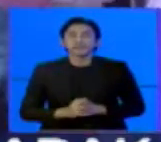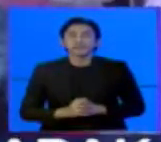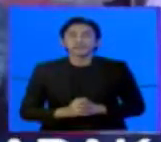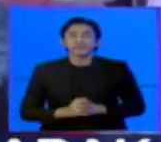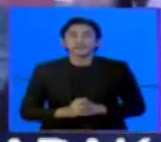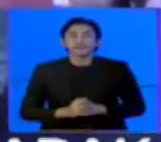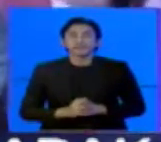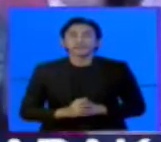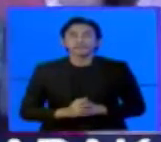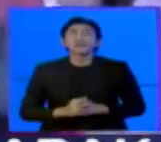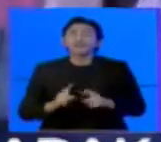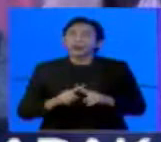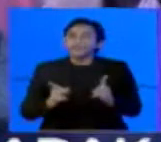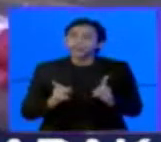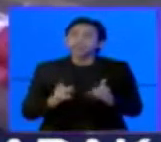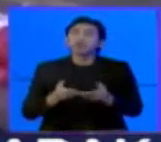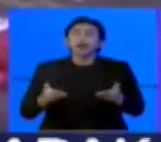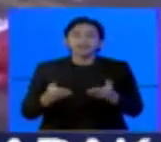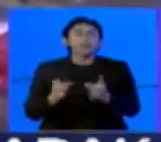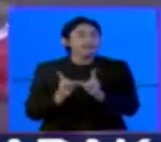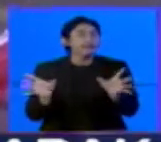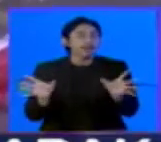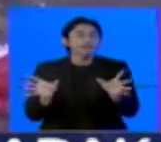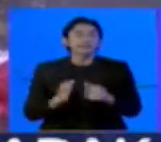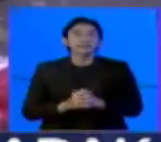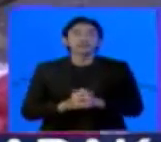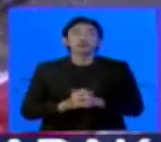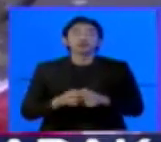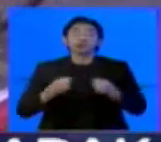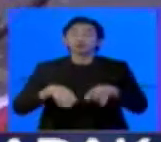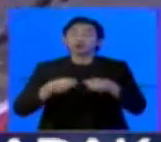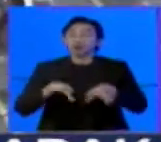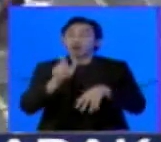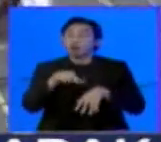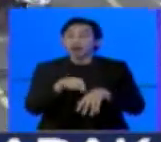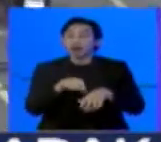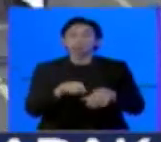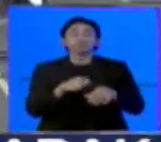namun ada yang berbeda dari biasanya karena para pedagang duduknya berjarak